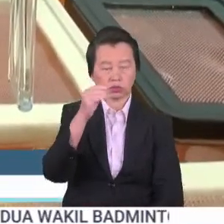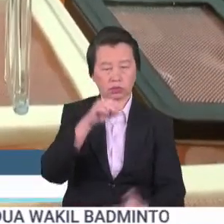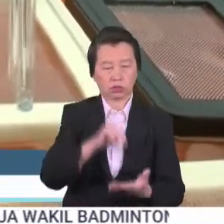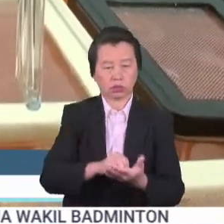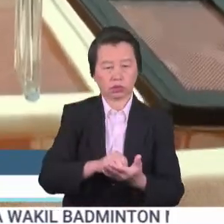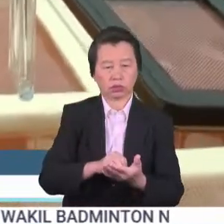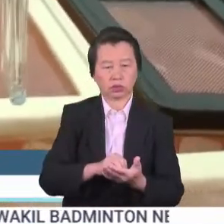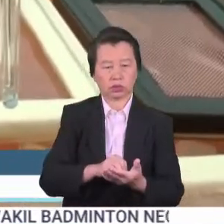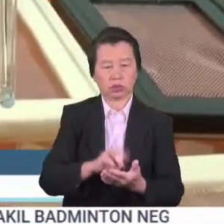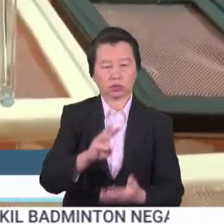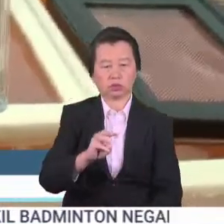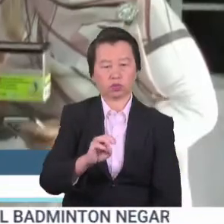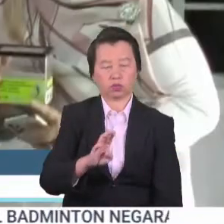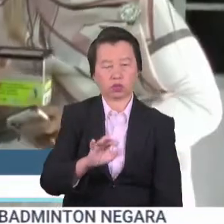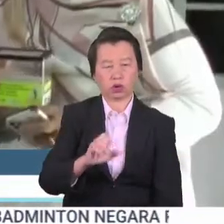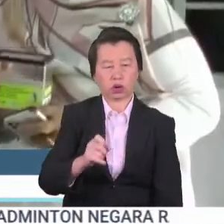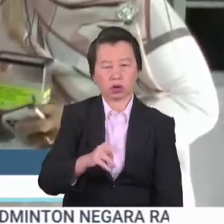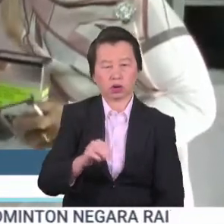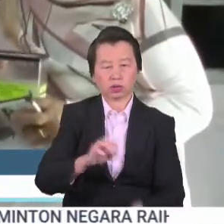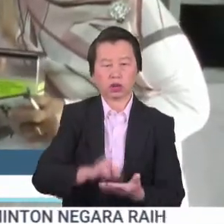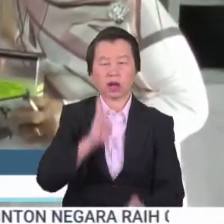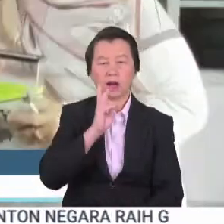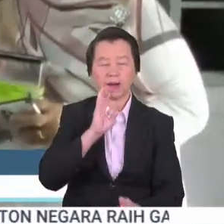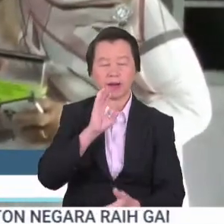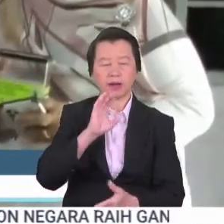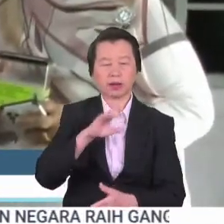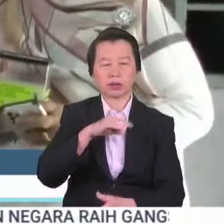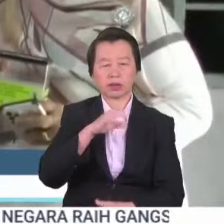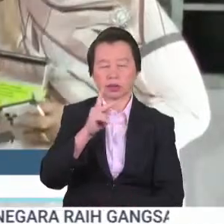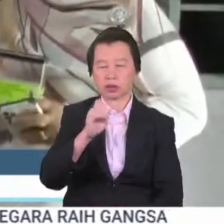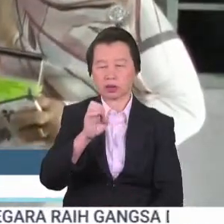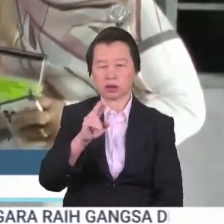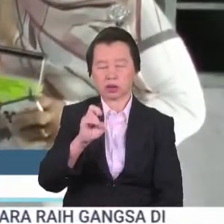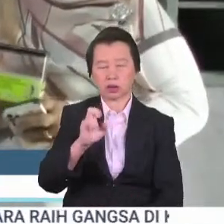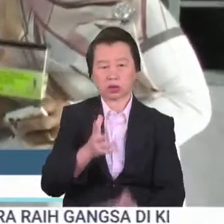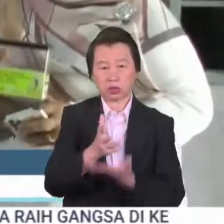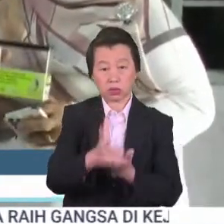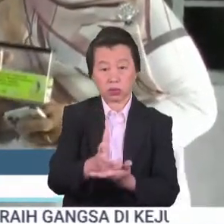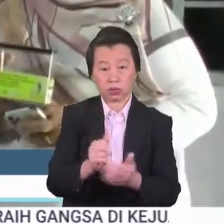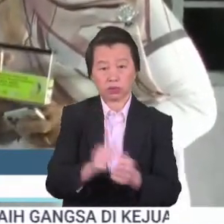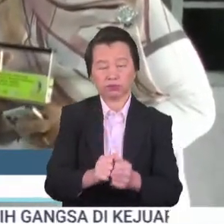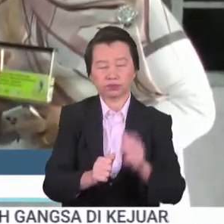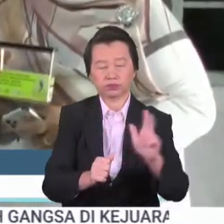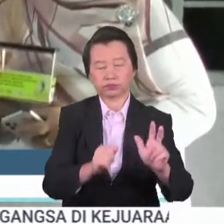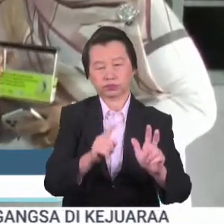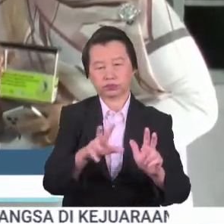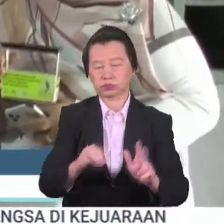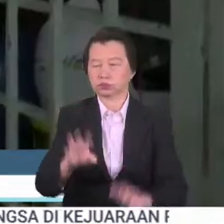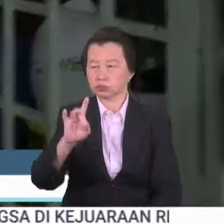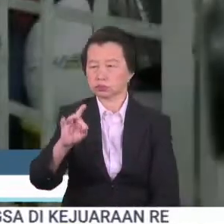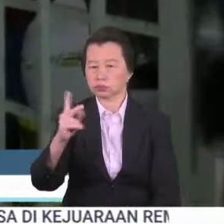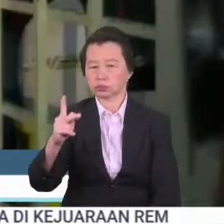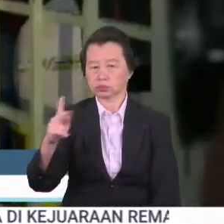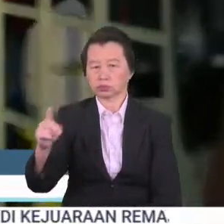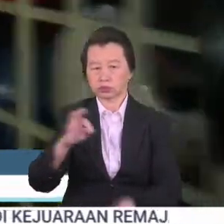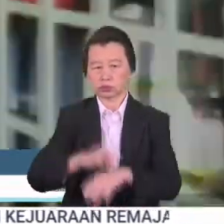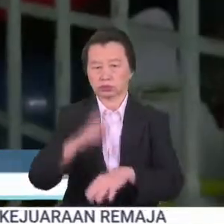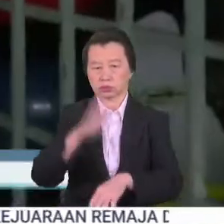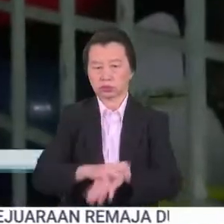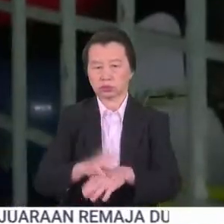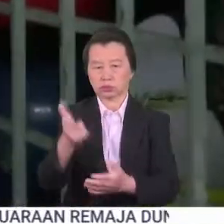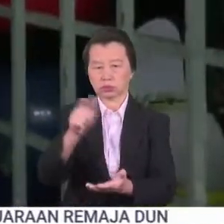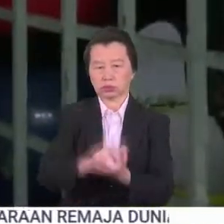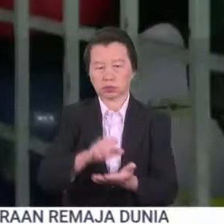pangsapuri taman Tasik utama air keruh sehingga 30 September lalu 869 kes demam denggi